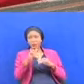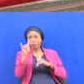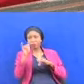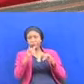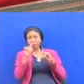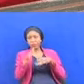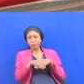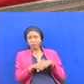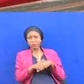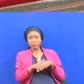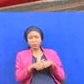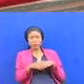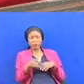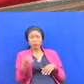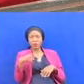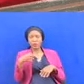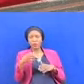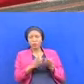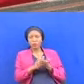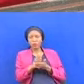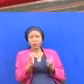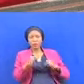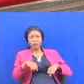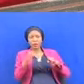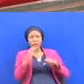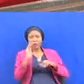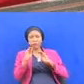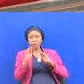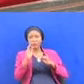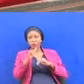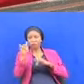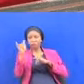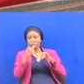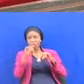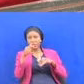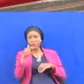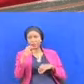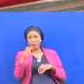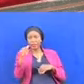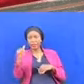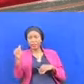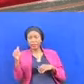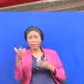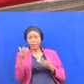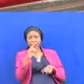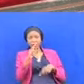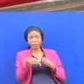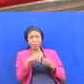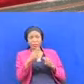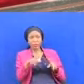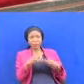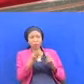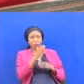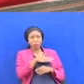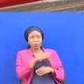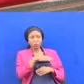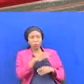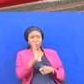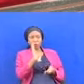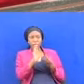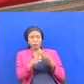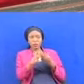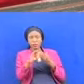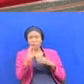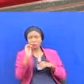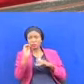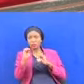Mwenyekiti, wizara kupitia mamlaka usafiri wa anga Tanzania, yani TCA, imeendelea kutoa huduma ya udhibiti wa usafiri wa anga